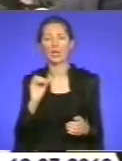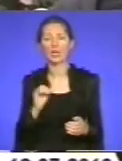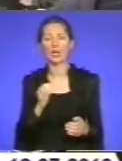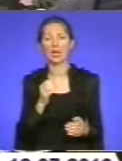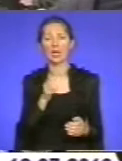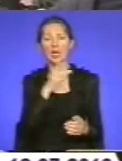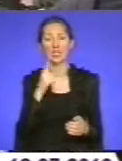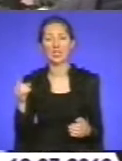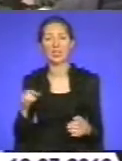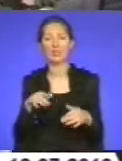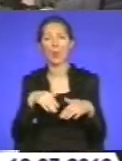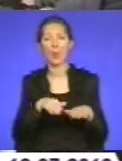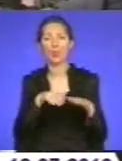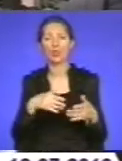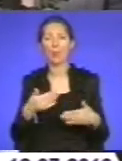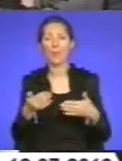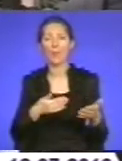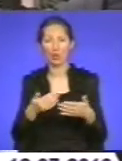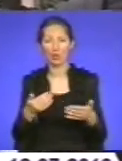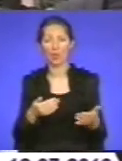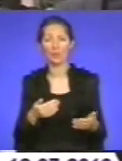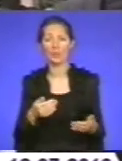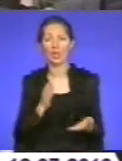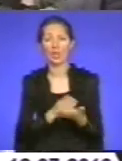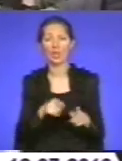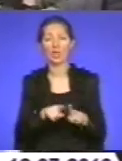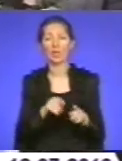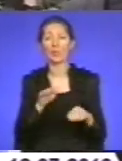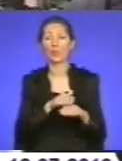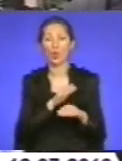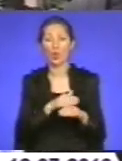час прощі, час пішої ходи, він є таким добрим часом